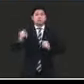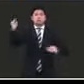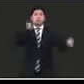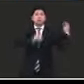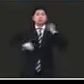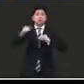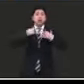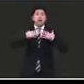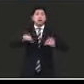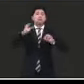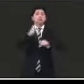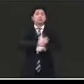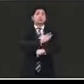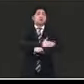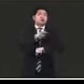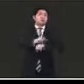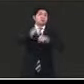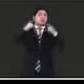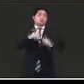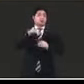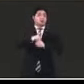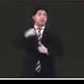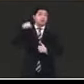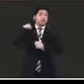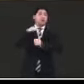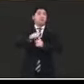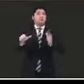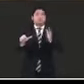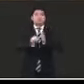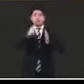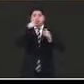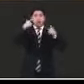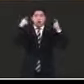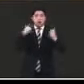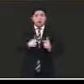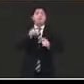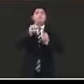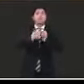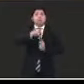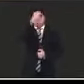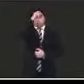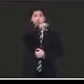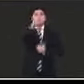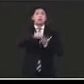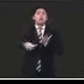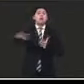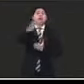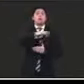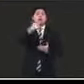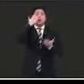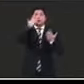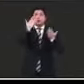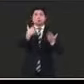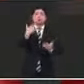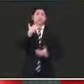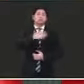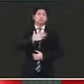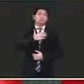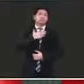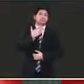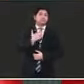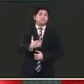şehir hastanemizin bir kez daha başkentimize ve ülkemize hayırlı olmasını diliyorum